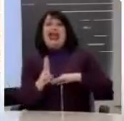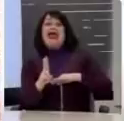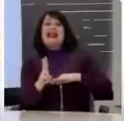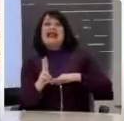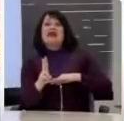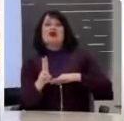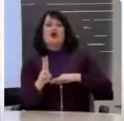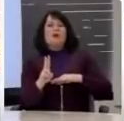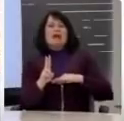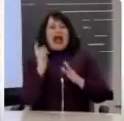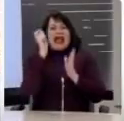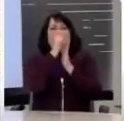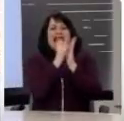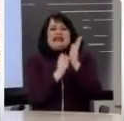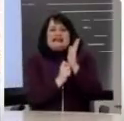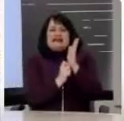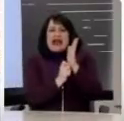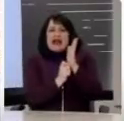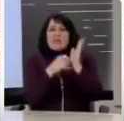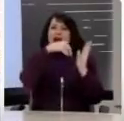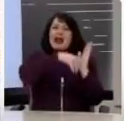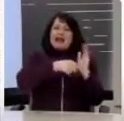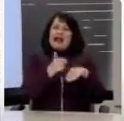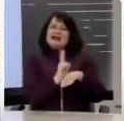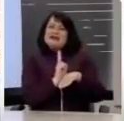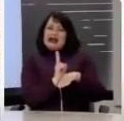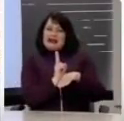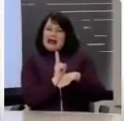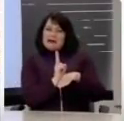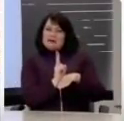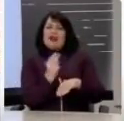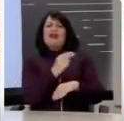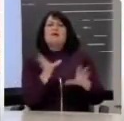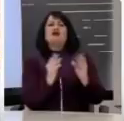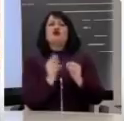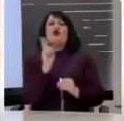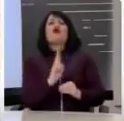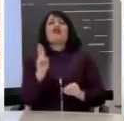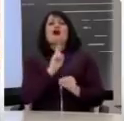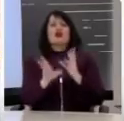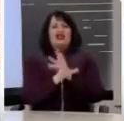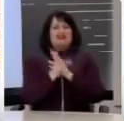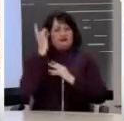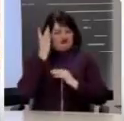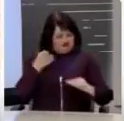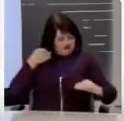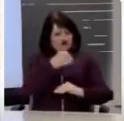Paradise Paper. Το θέμα της εισβολής του Ρουβίκονα στο Υπουργείο Εθνικής Άμυνας. Βεβαίως είναι